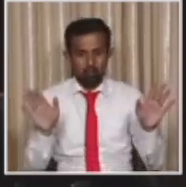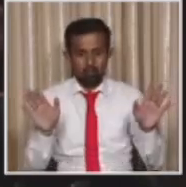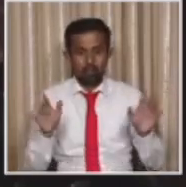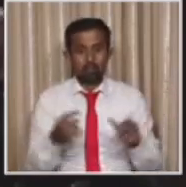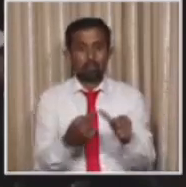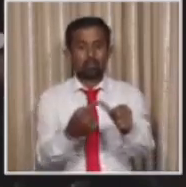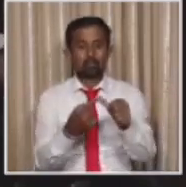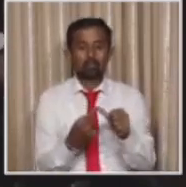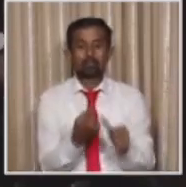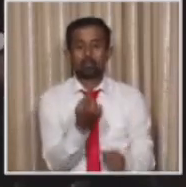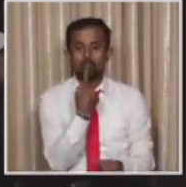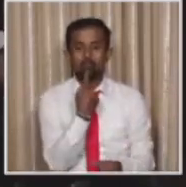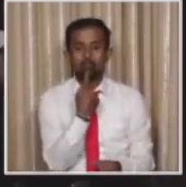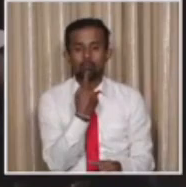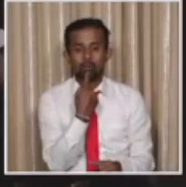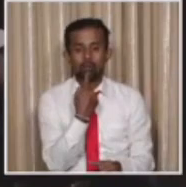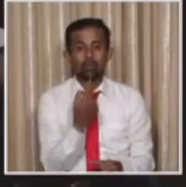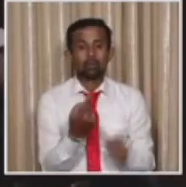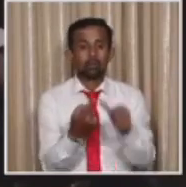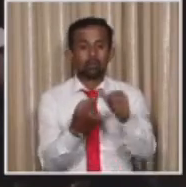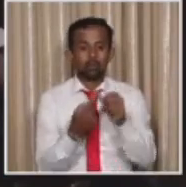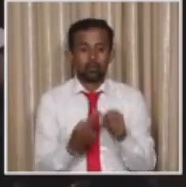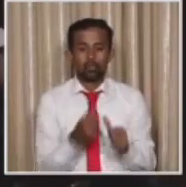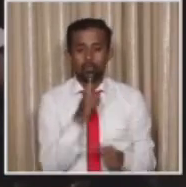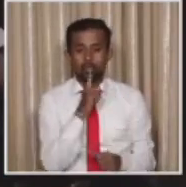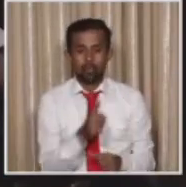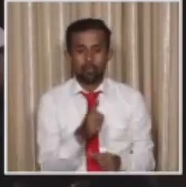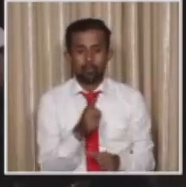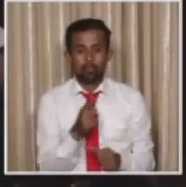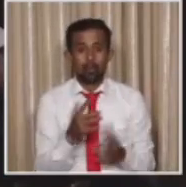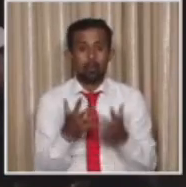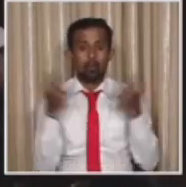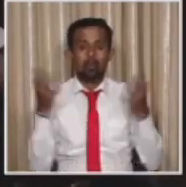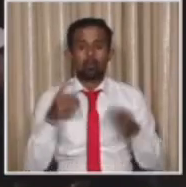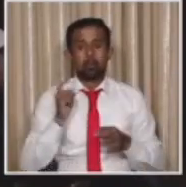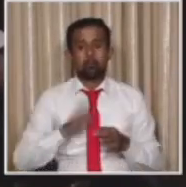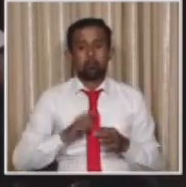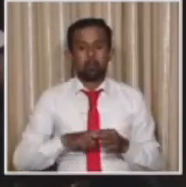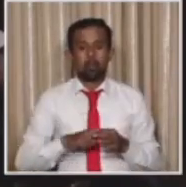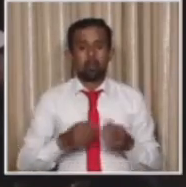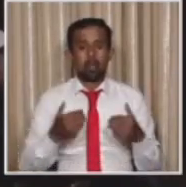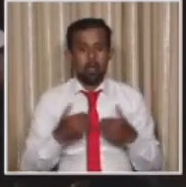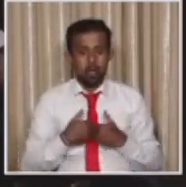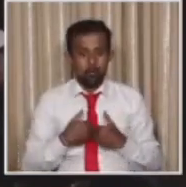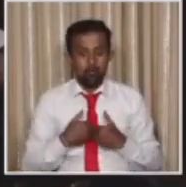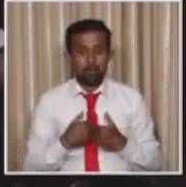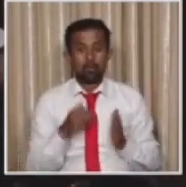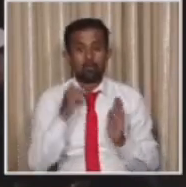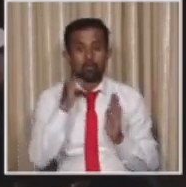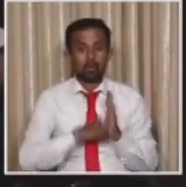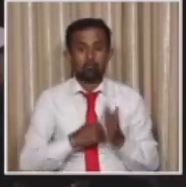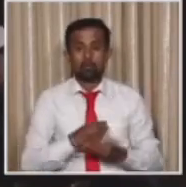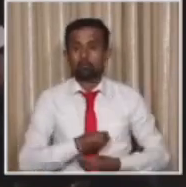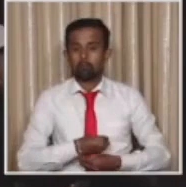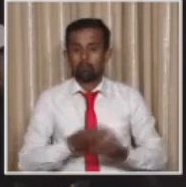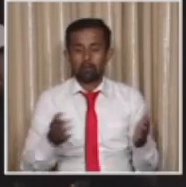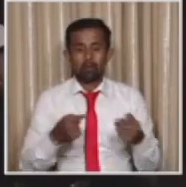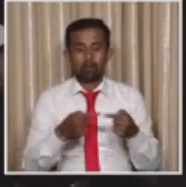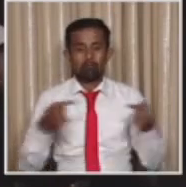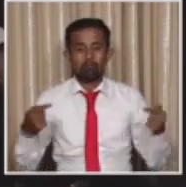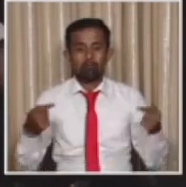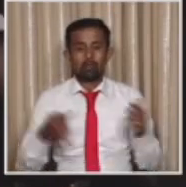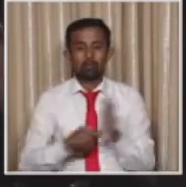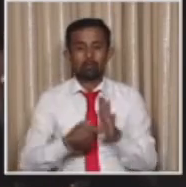උත්තර දුන්නාම මොකද කියන්නේ? එයාට ඇවිල්ලා උත්තර දුන්නාම කියනවා මේක ලොකු ප්‍රශ්නයක්. අපි මේ ගන්න දින වන්දිය විනාශ කරන්න තමයි මේ විපක්ෂය